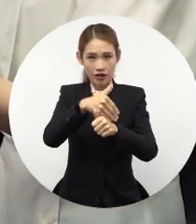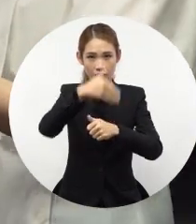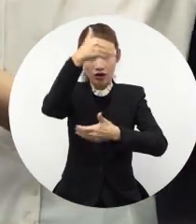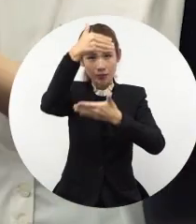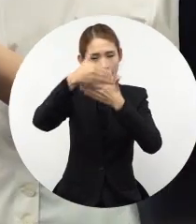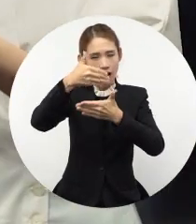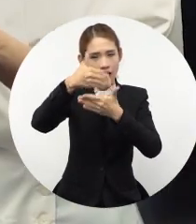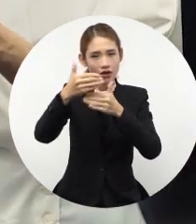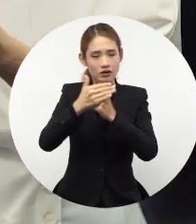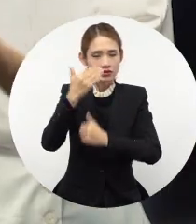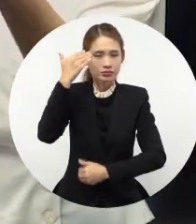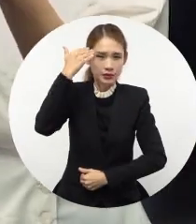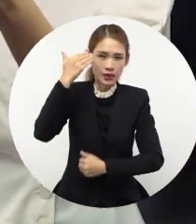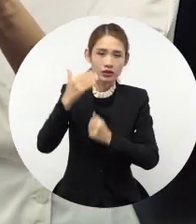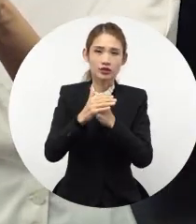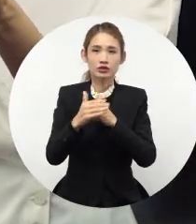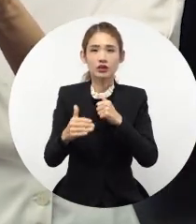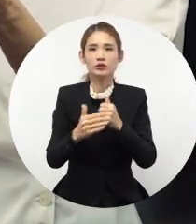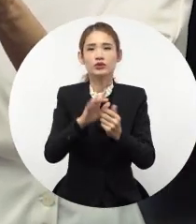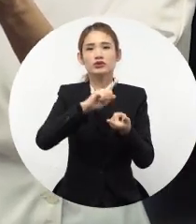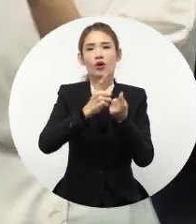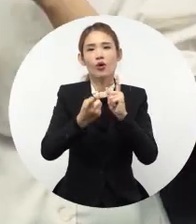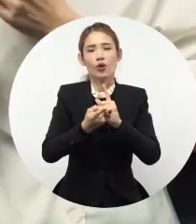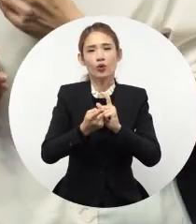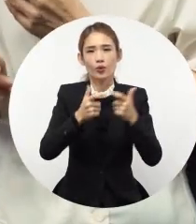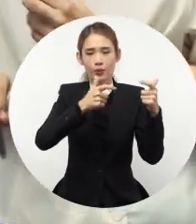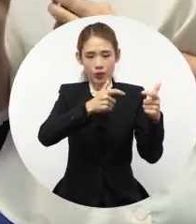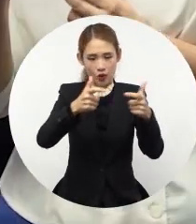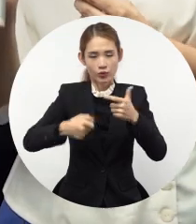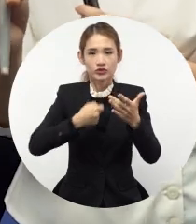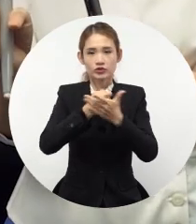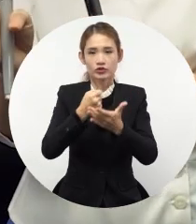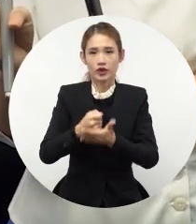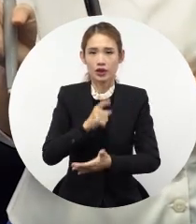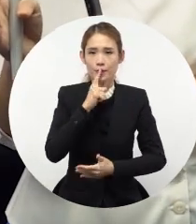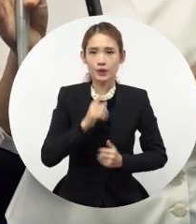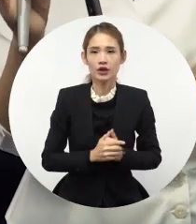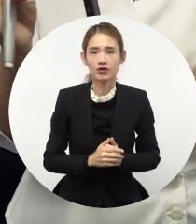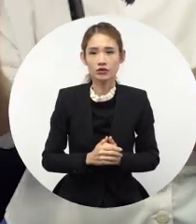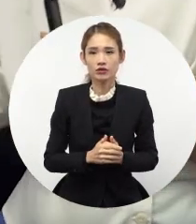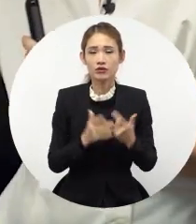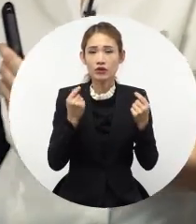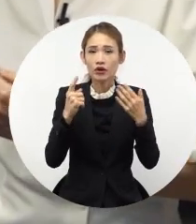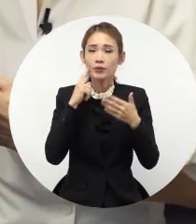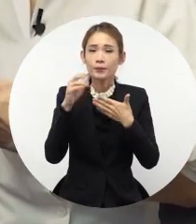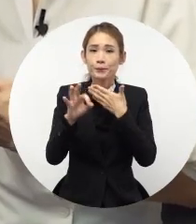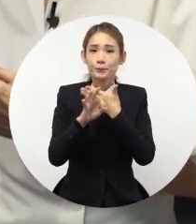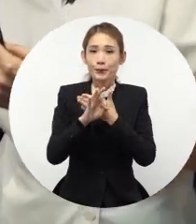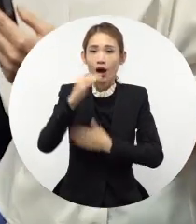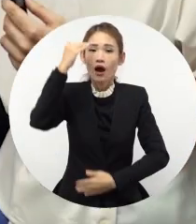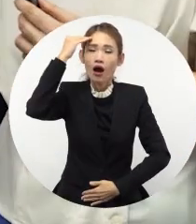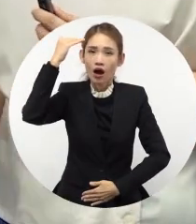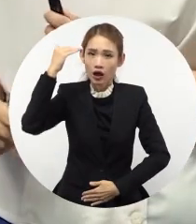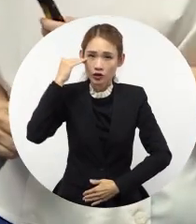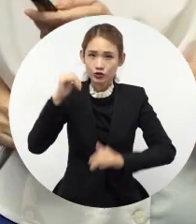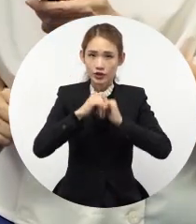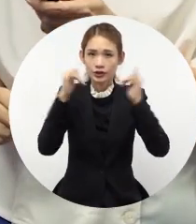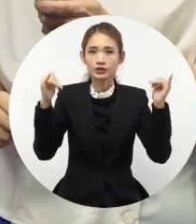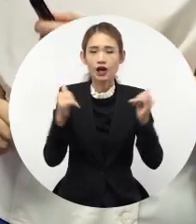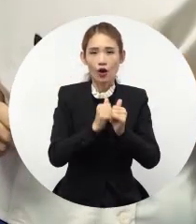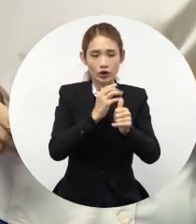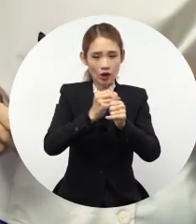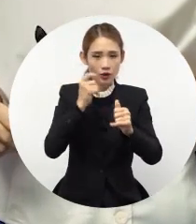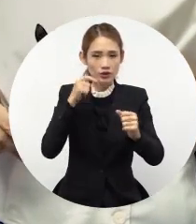사이에 상호작용으로서 범주화할 수 있다라는 거예요. 이렇게 만약에 우리나라도 사회적 의미의